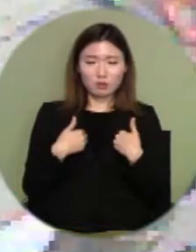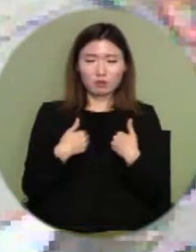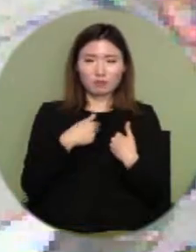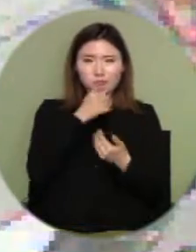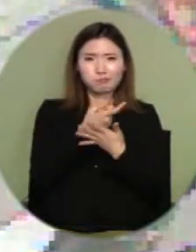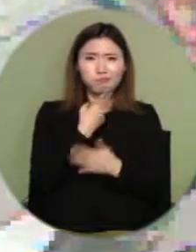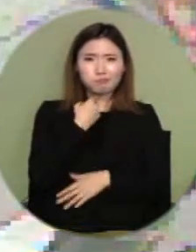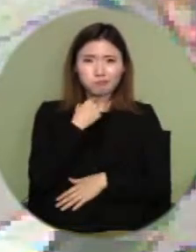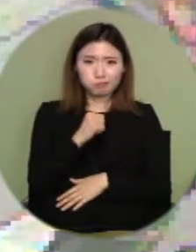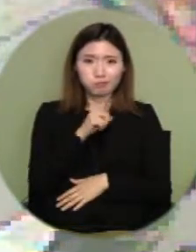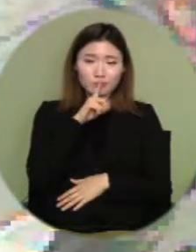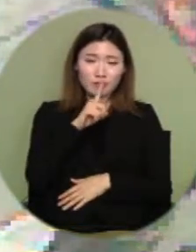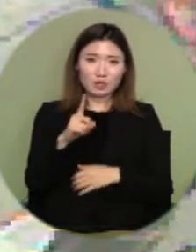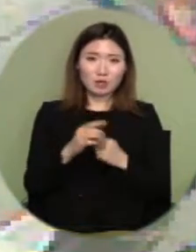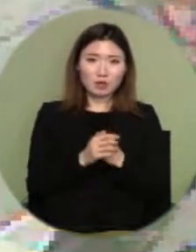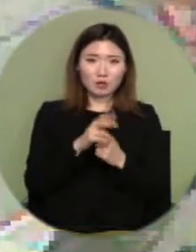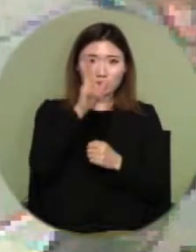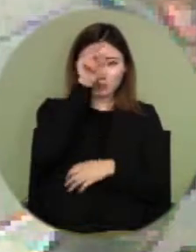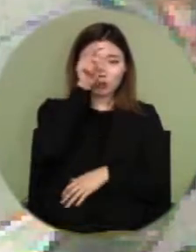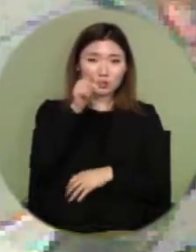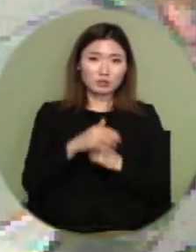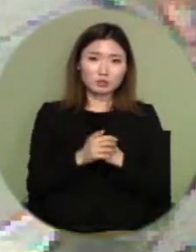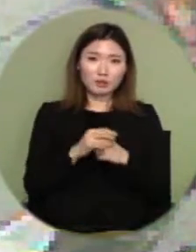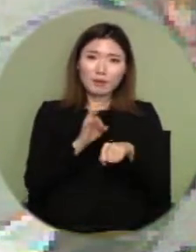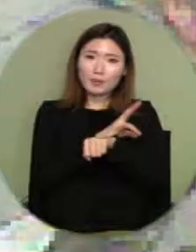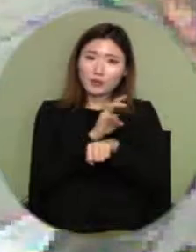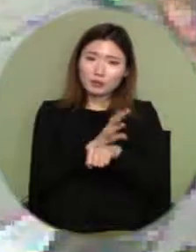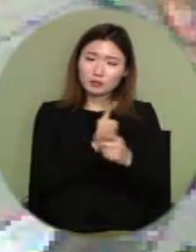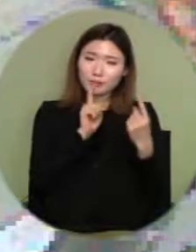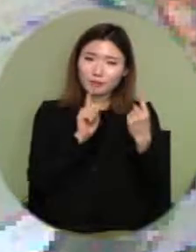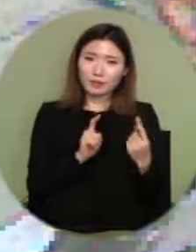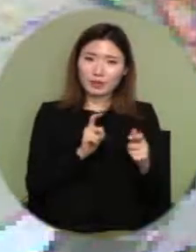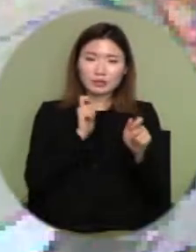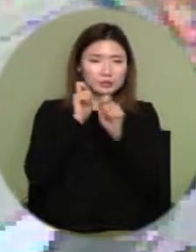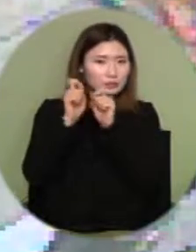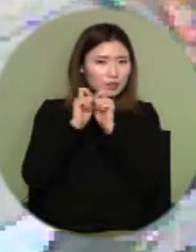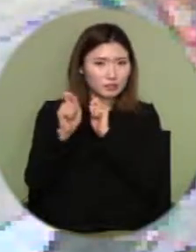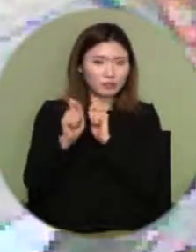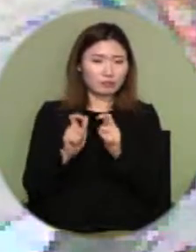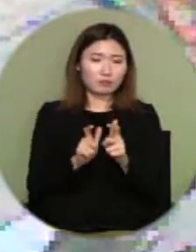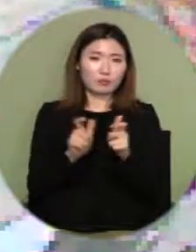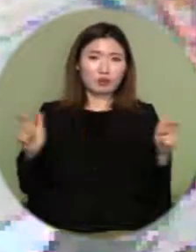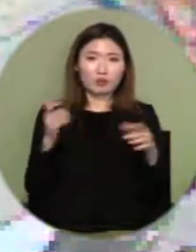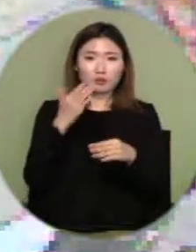있습니다. 한편 경찰은 최근 편의점 등을 상대로 한 사기 범행이